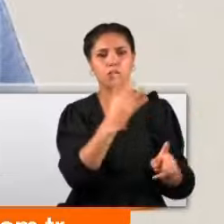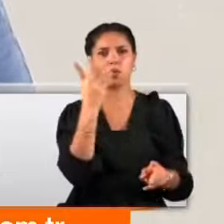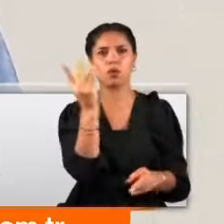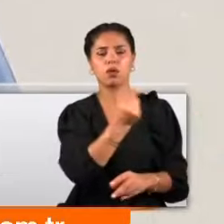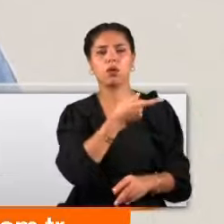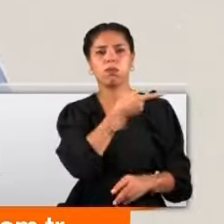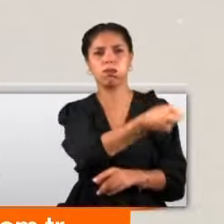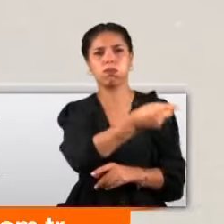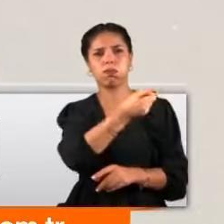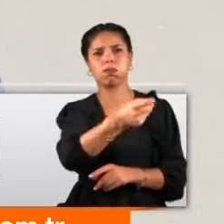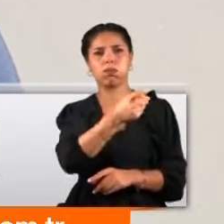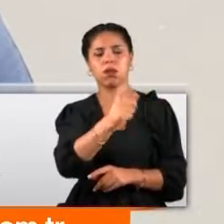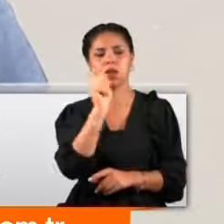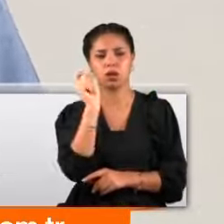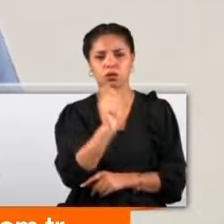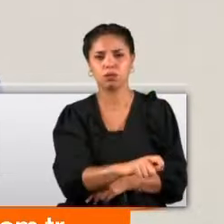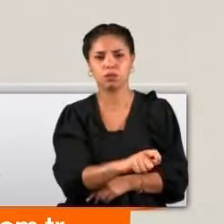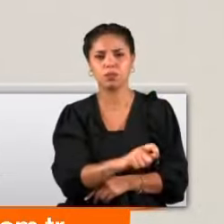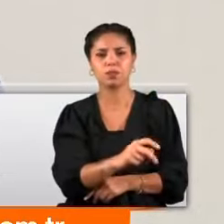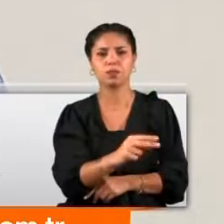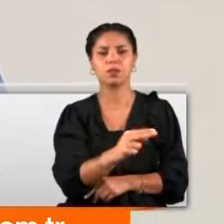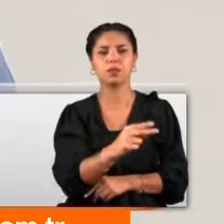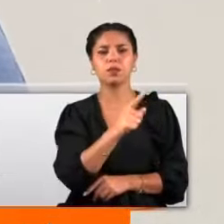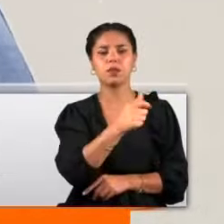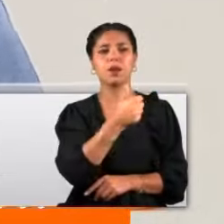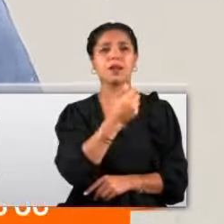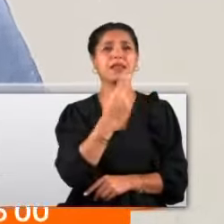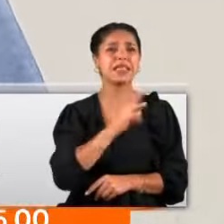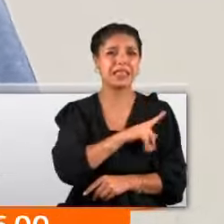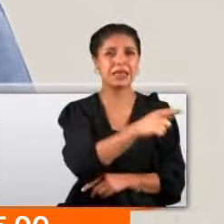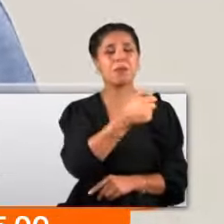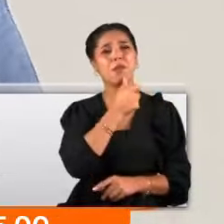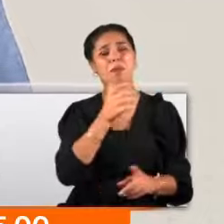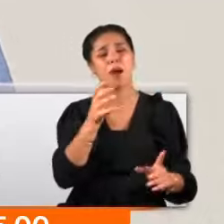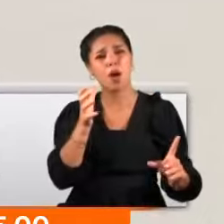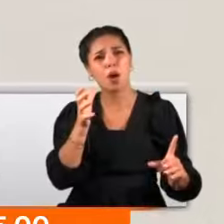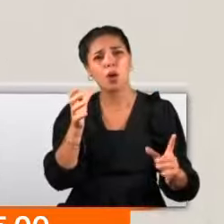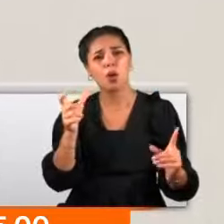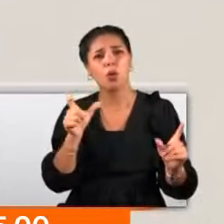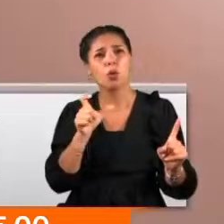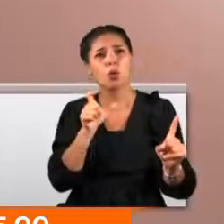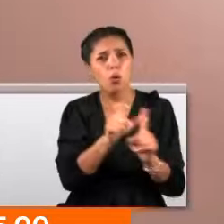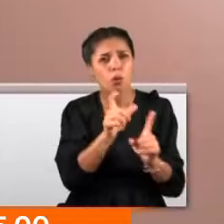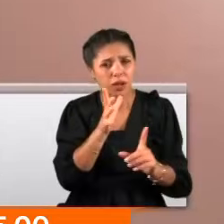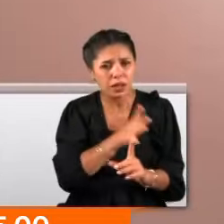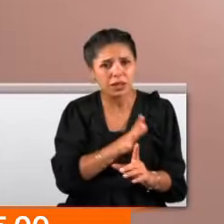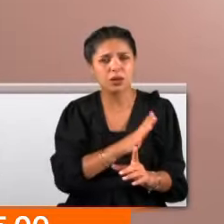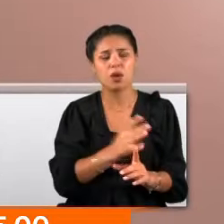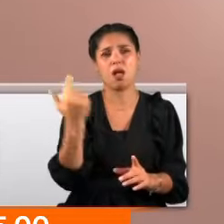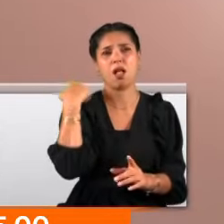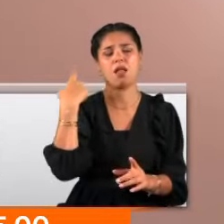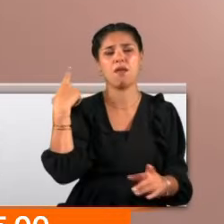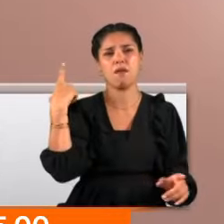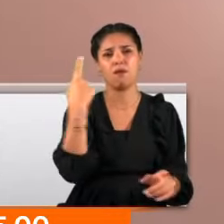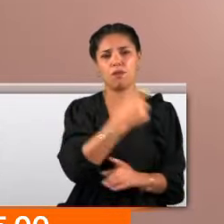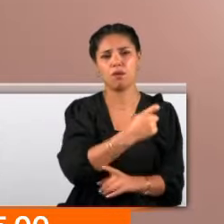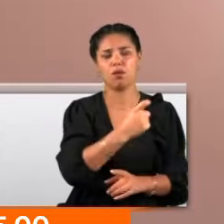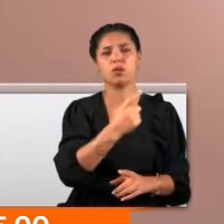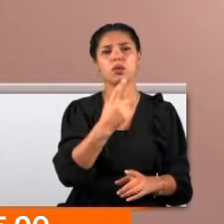ateş babasına atıyor. Kızı da babasını kurtarayım derken sarılıp sırtından vuruluyor. Babasını kurtarmak